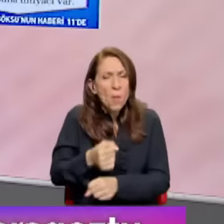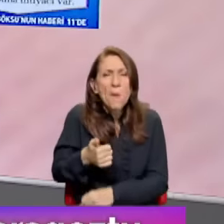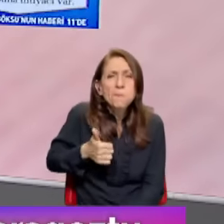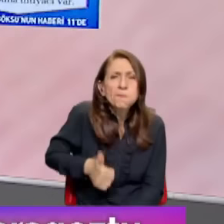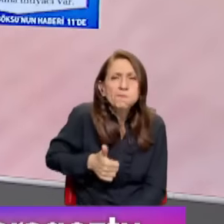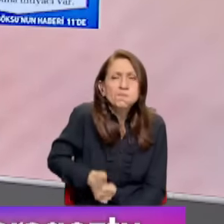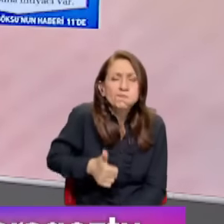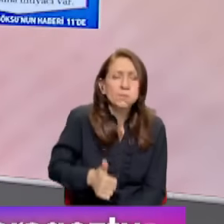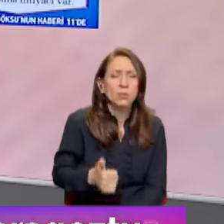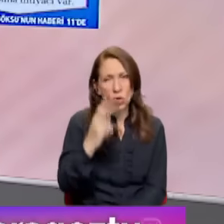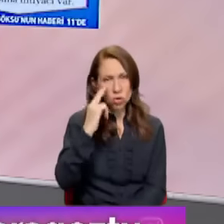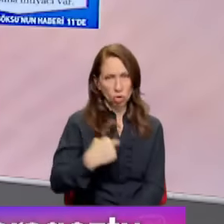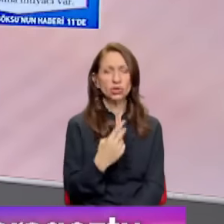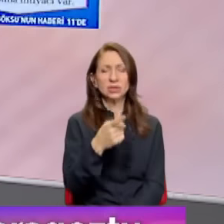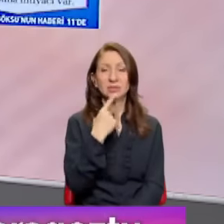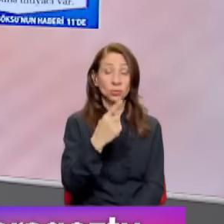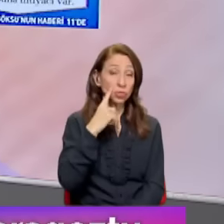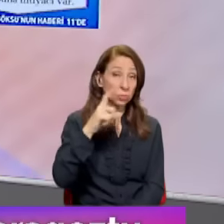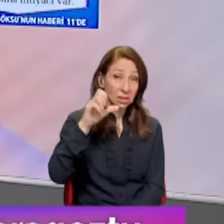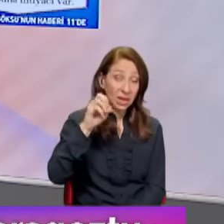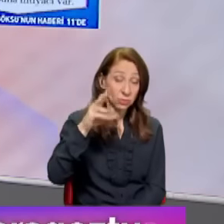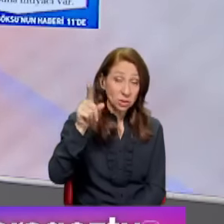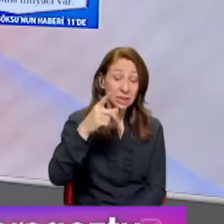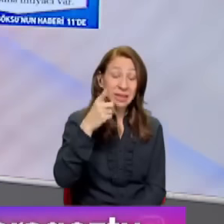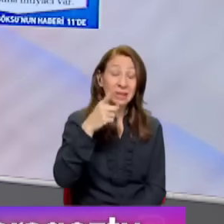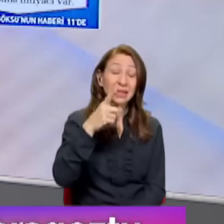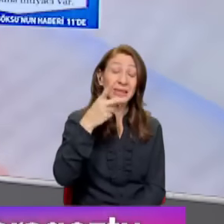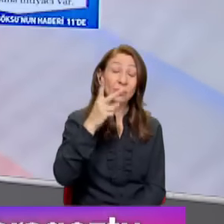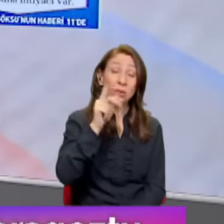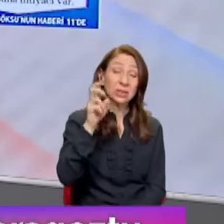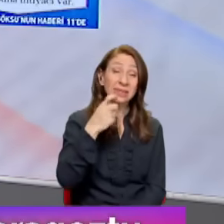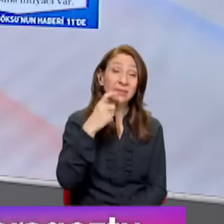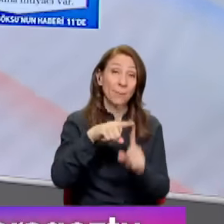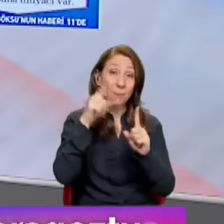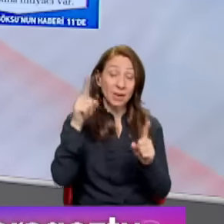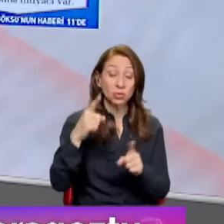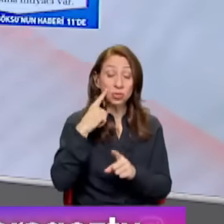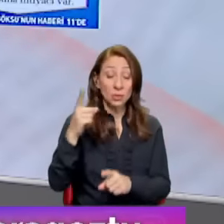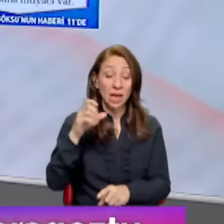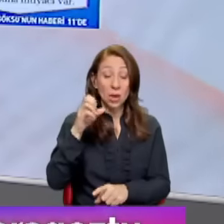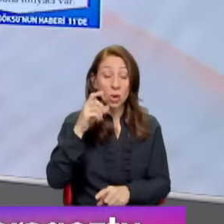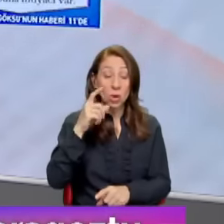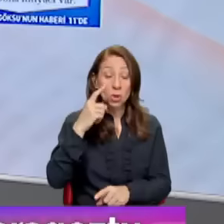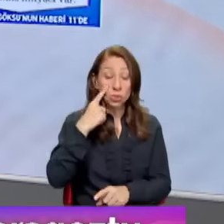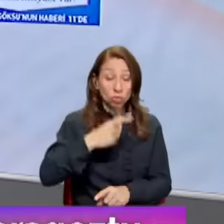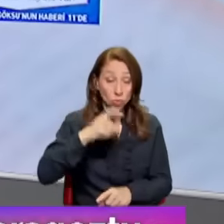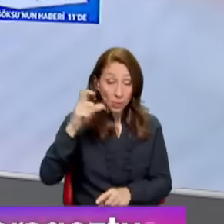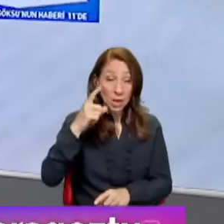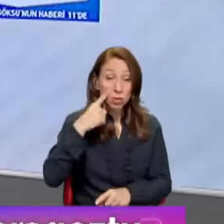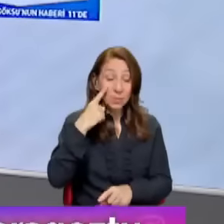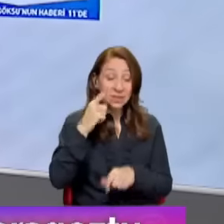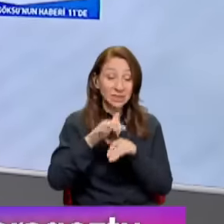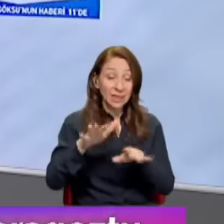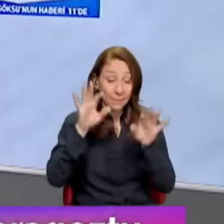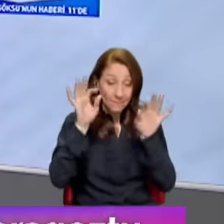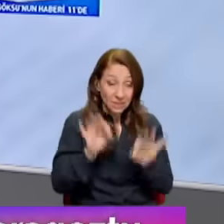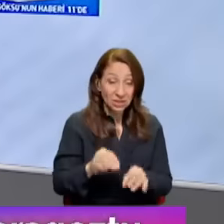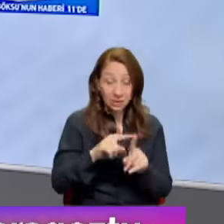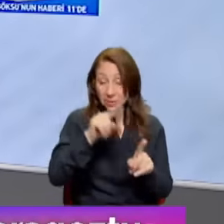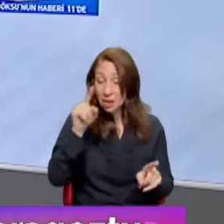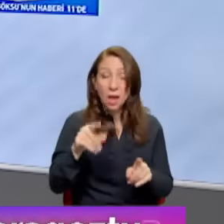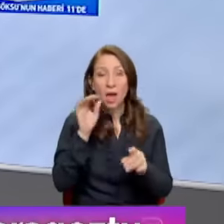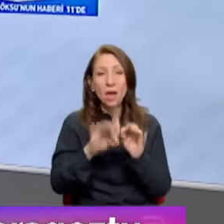edilecekmiş göreceksiniz demişti Cumhurbaşkanı 2018 senesinden beri Cumhurbaşkanlığı hükümet sistemine geçtiğimiz günden beri